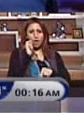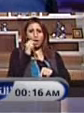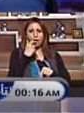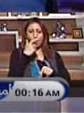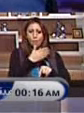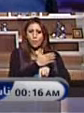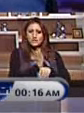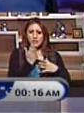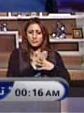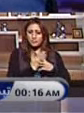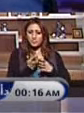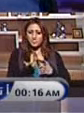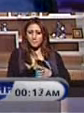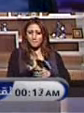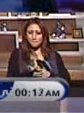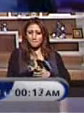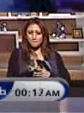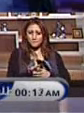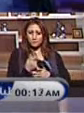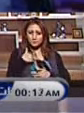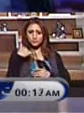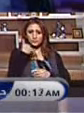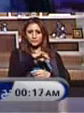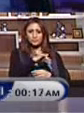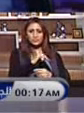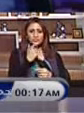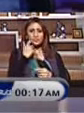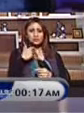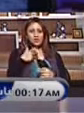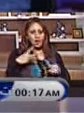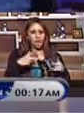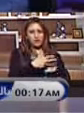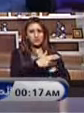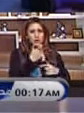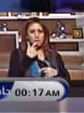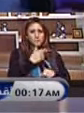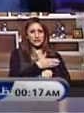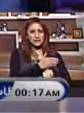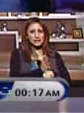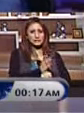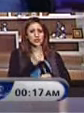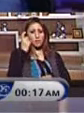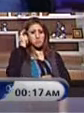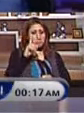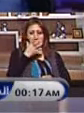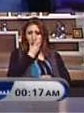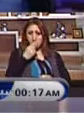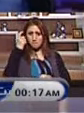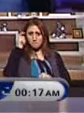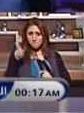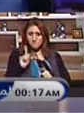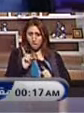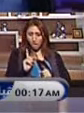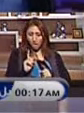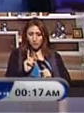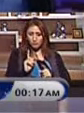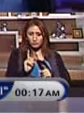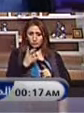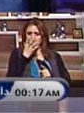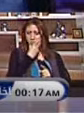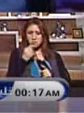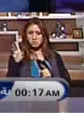حوارا طويلا ف ان اتي لانها قال اوما تعلم من هو قال لا اريته يا